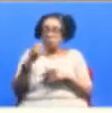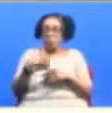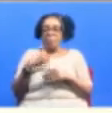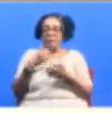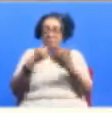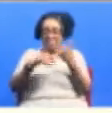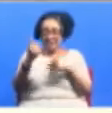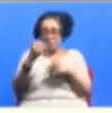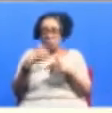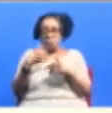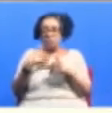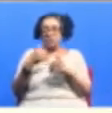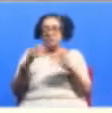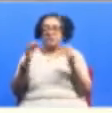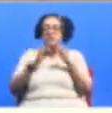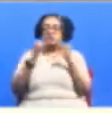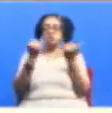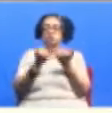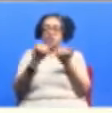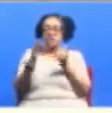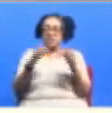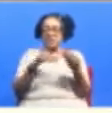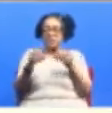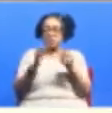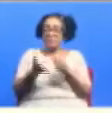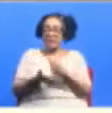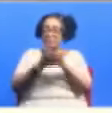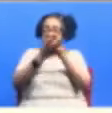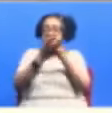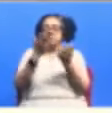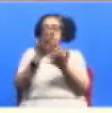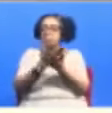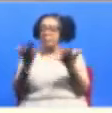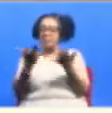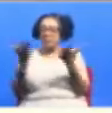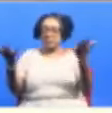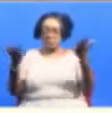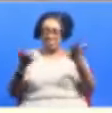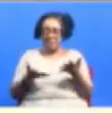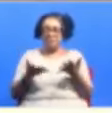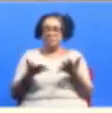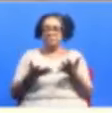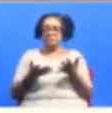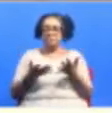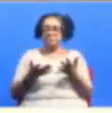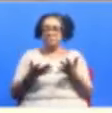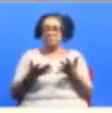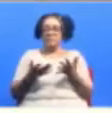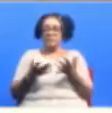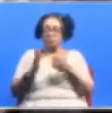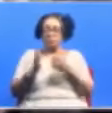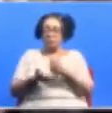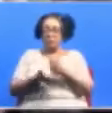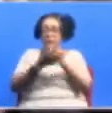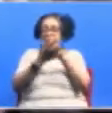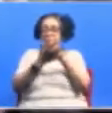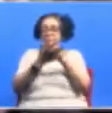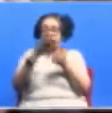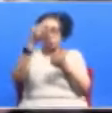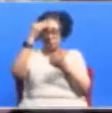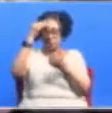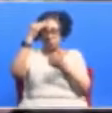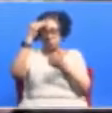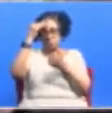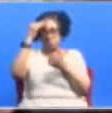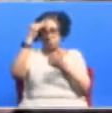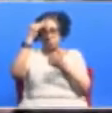hapa tumenunua tunataka kituo cha walemavu wasaidiwe. Vifaa cha walemavu vikuje na wasaidiwe